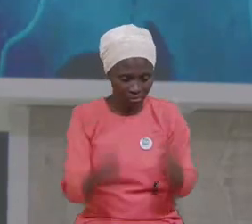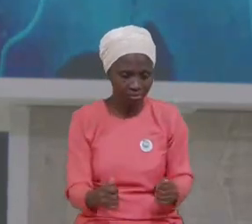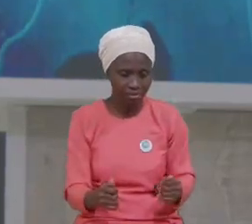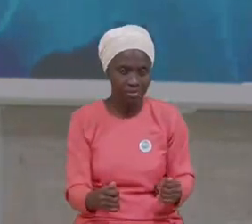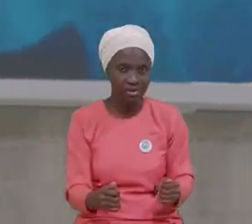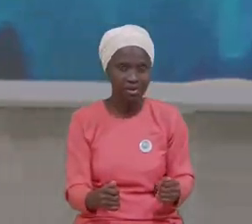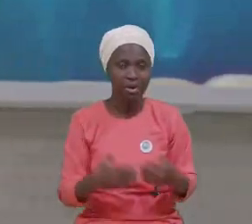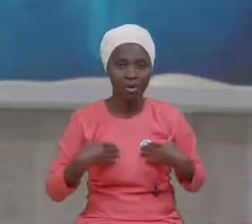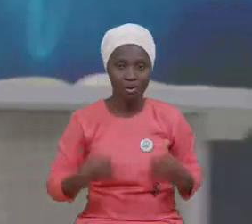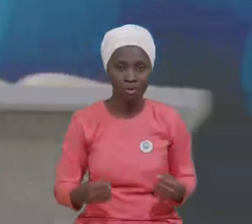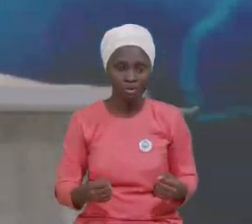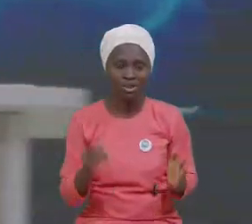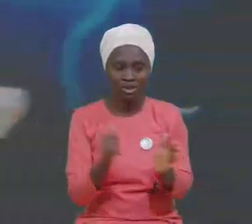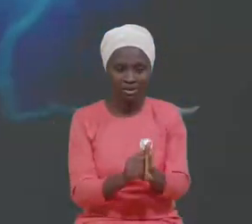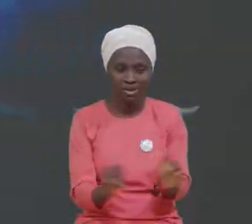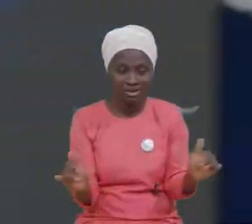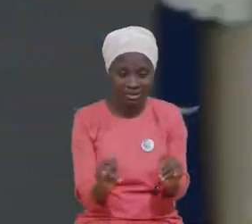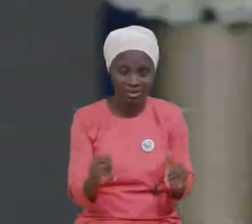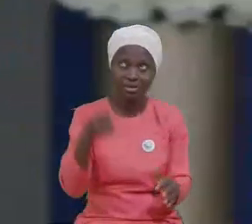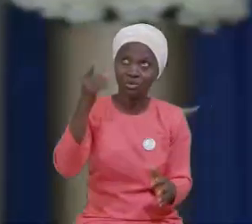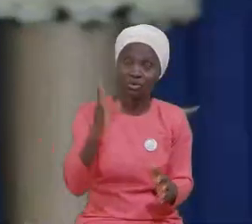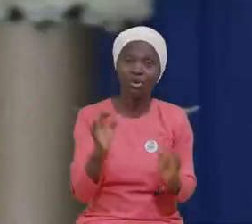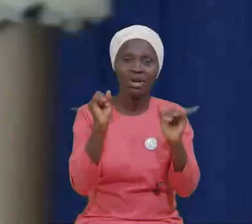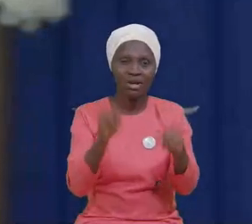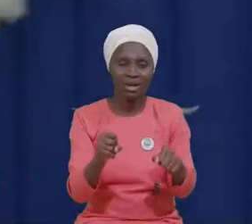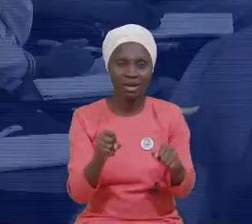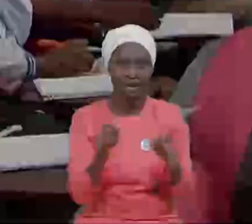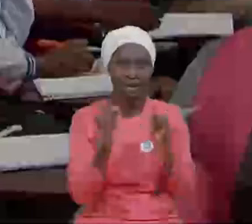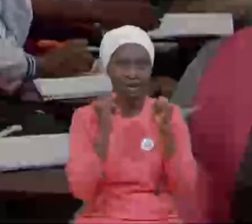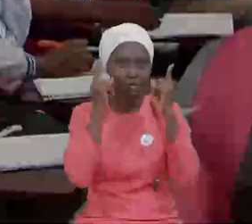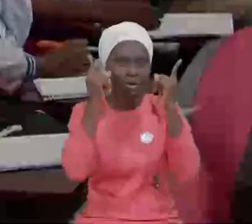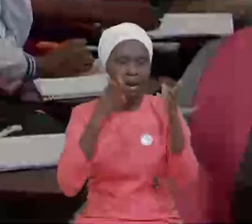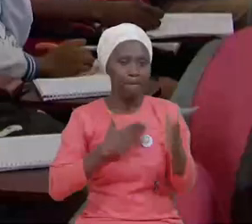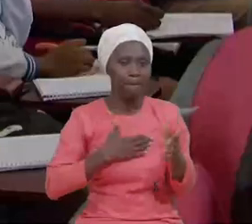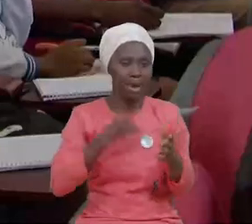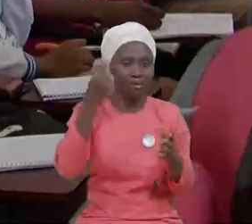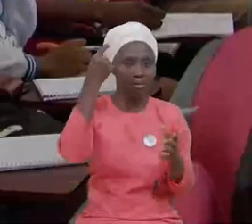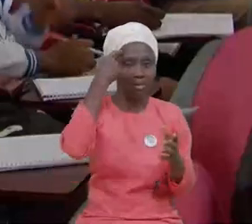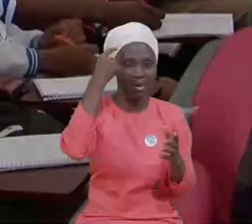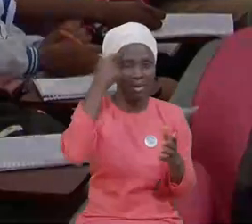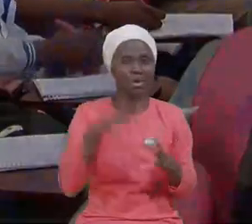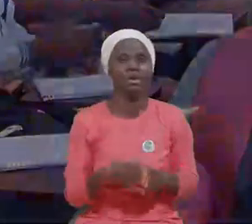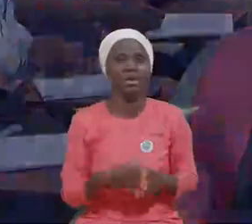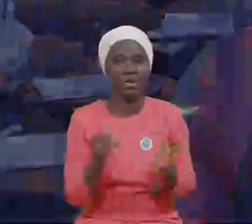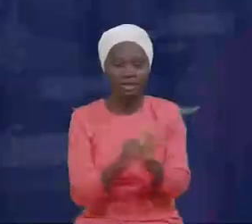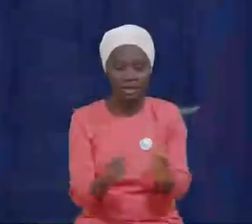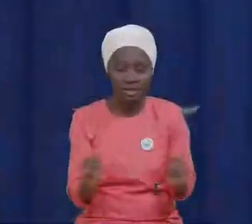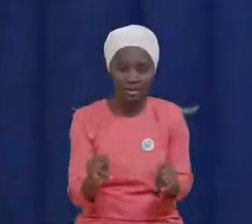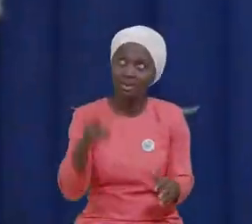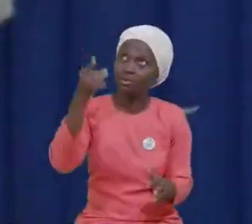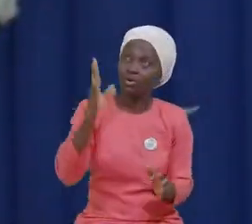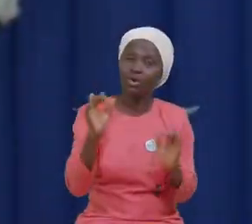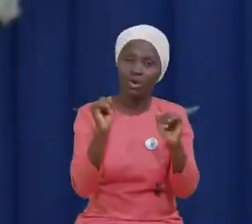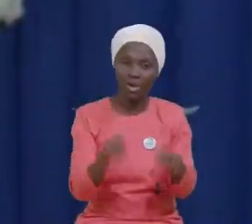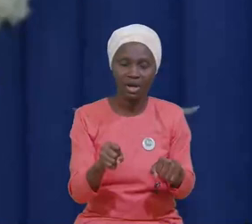et qui a été guéri instantanément, ce Dieu peut réveiller mon cerveau. Ce même